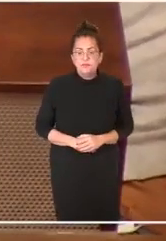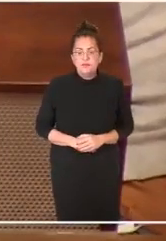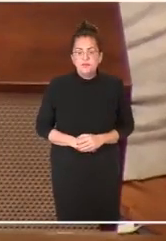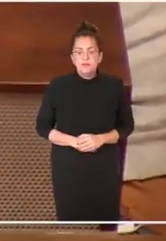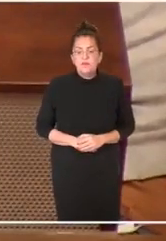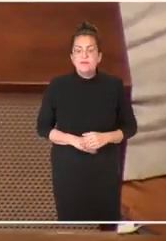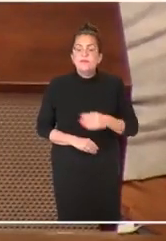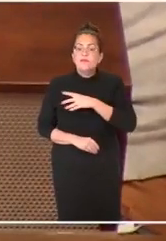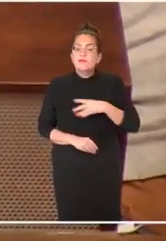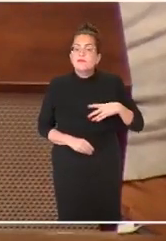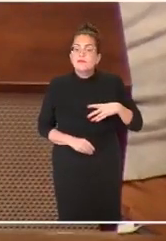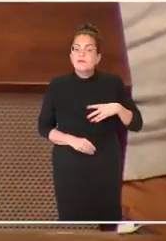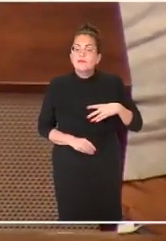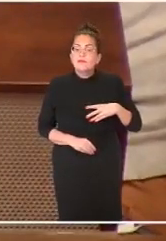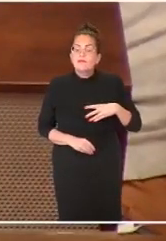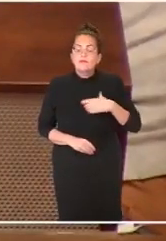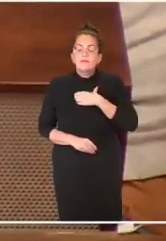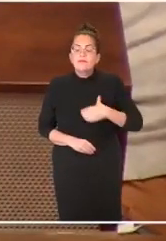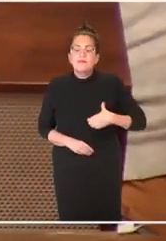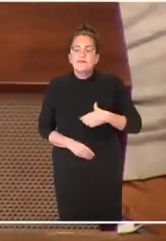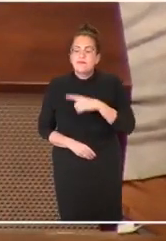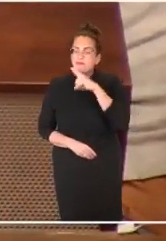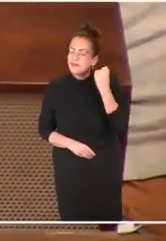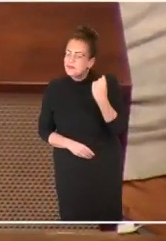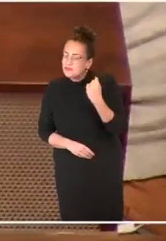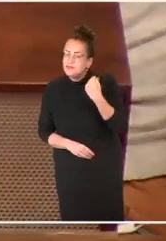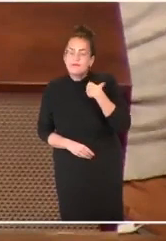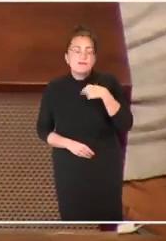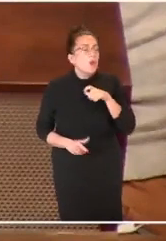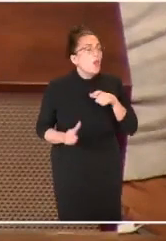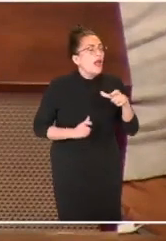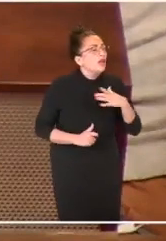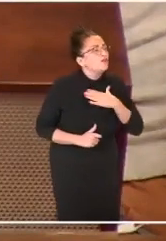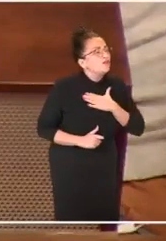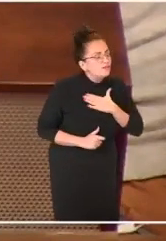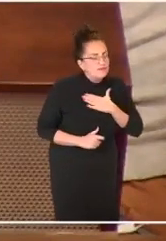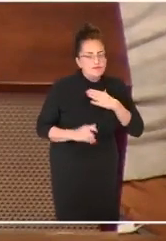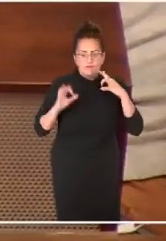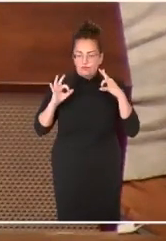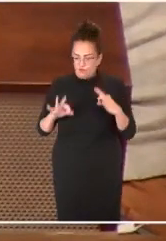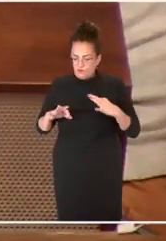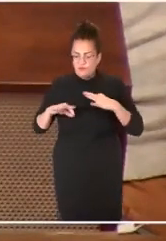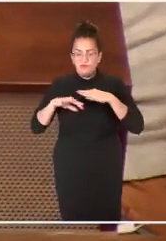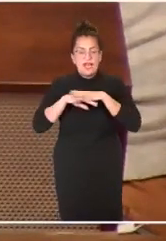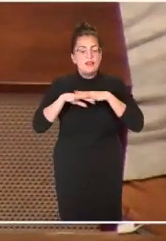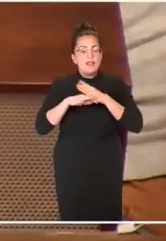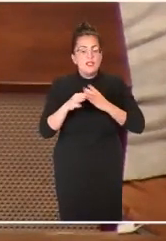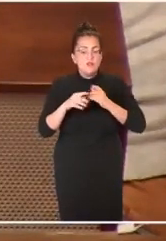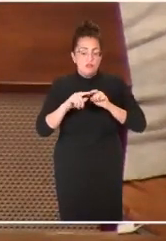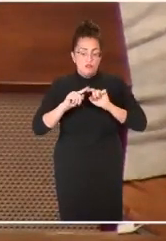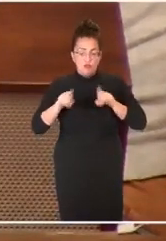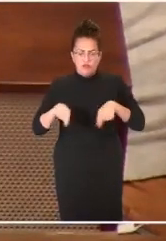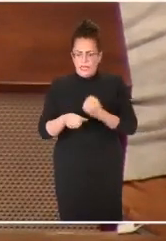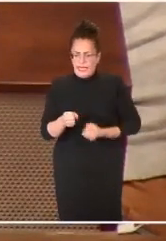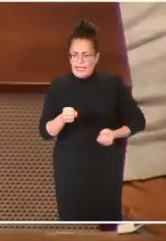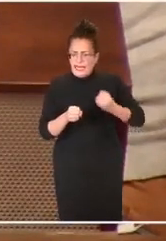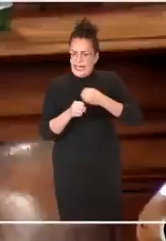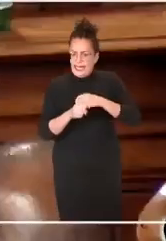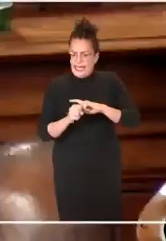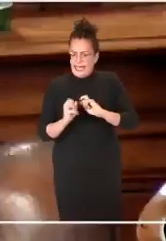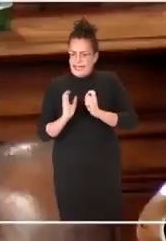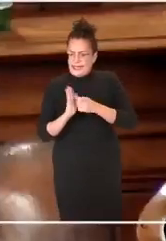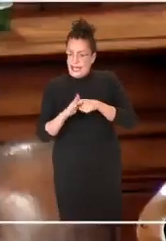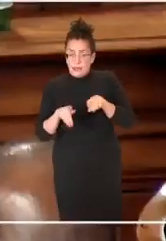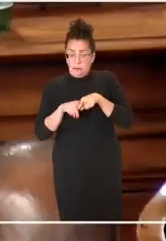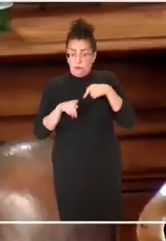Monsieur le maire, mes chers collègues, j'ai été en 2008 maire adjoint quand le FIL a été créé, quand ce budget de quartier est né, d'ailleurs autour